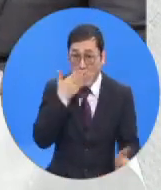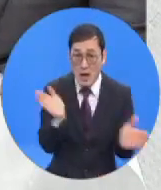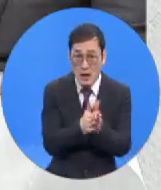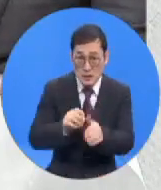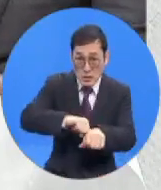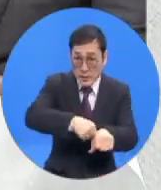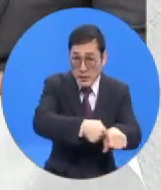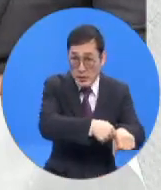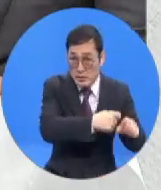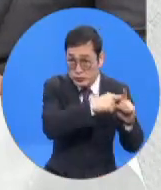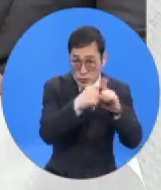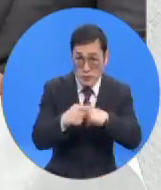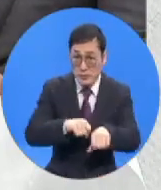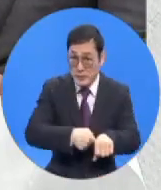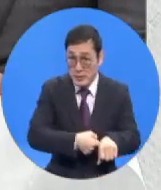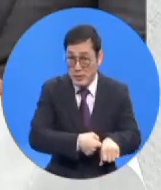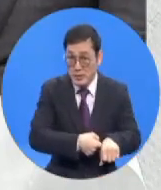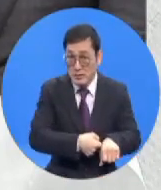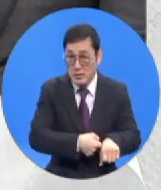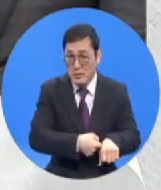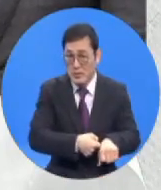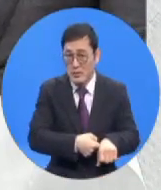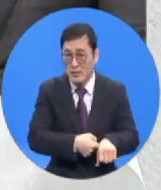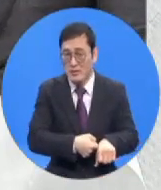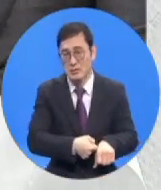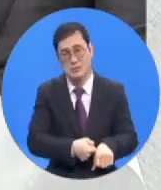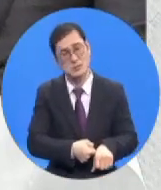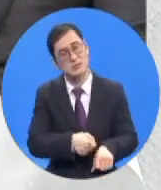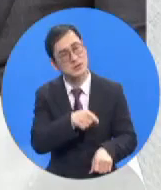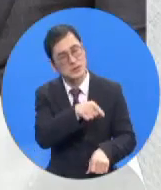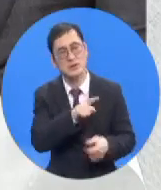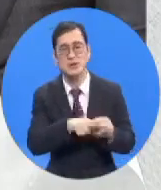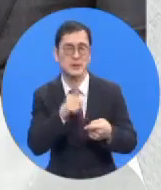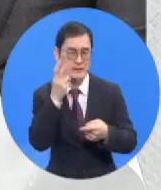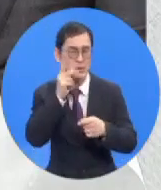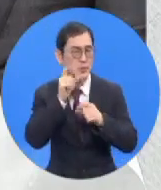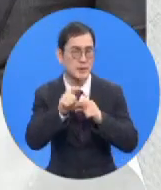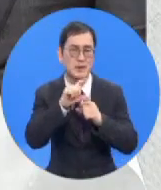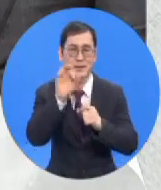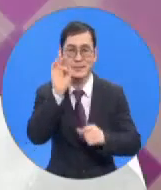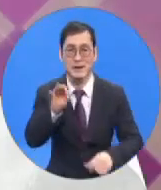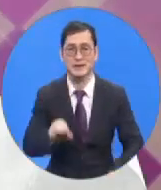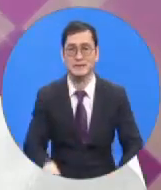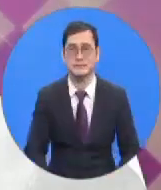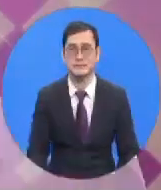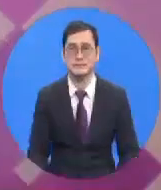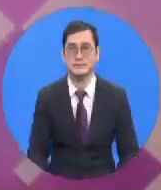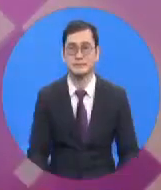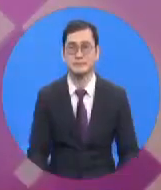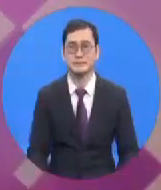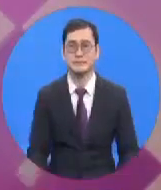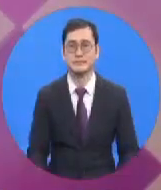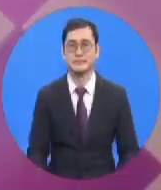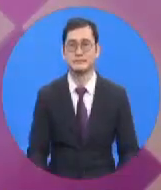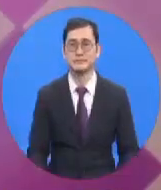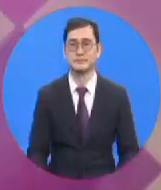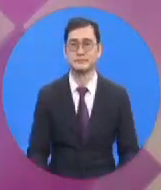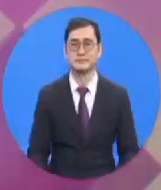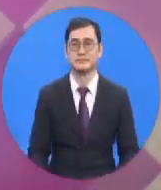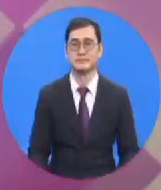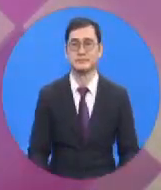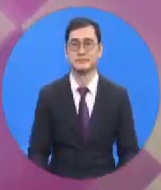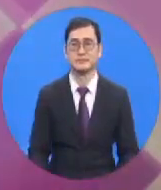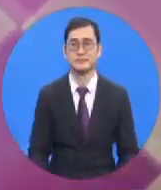물음을 던져주고 있다고 생각을 해요. 네. 굉장히 중요한 질문이시죠. 그러니까 결국 K-방역이라는 게 어떻게 보면 자발적 협조 속에서 이루어진